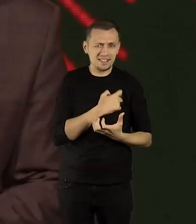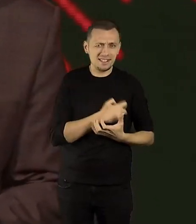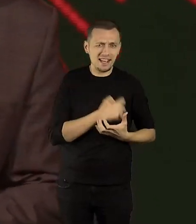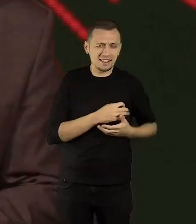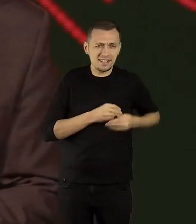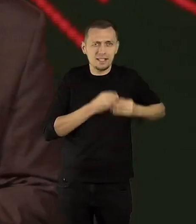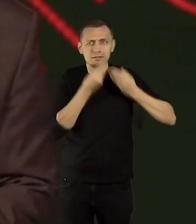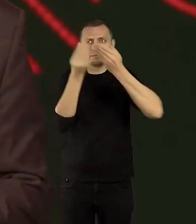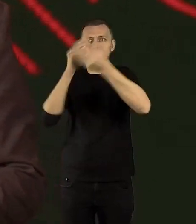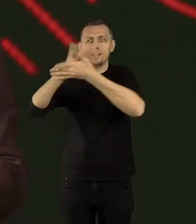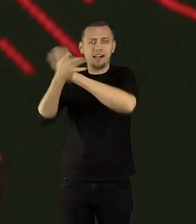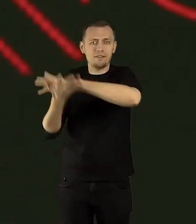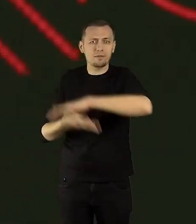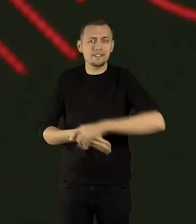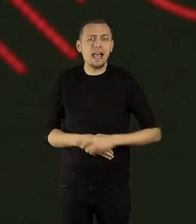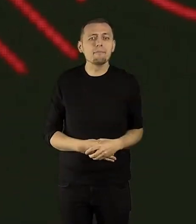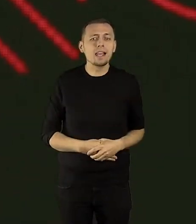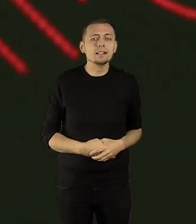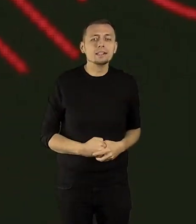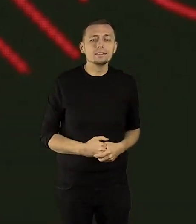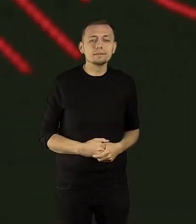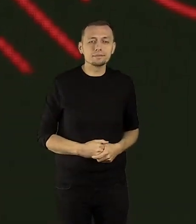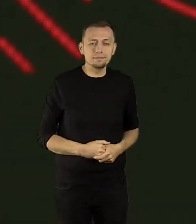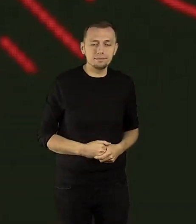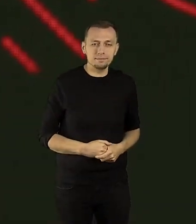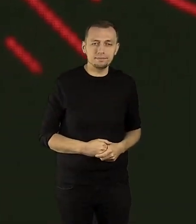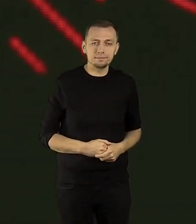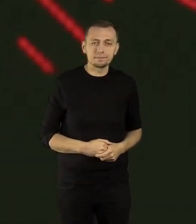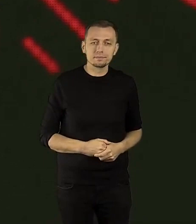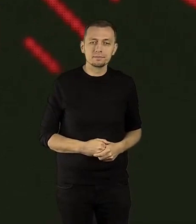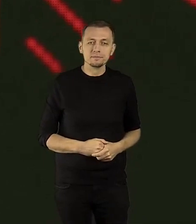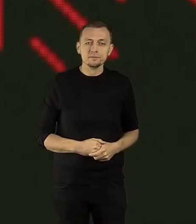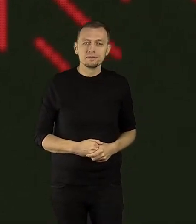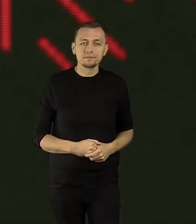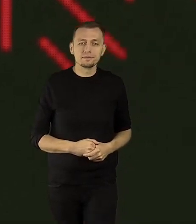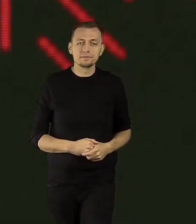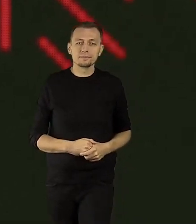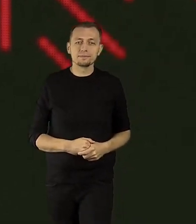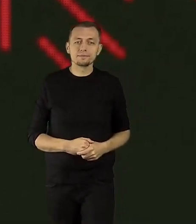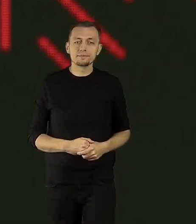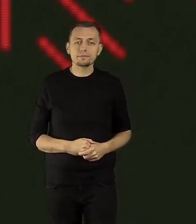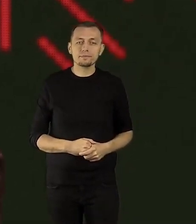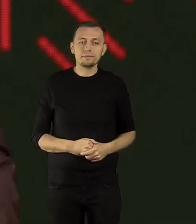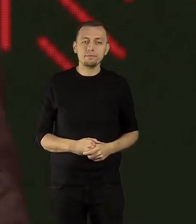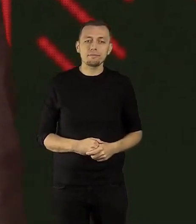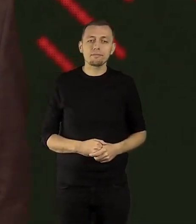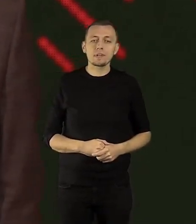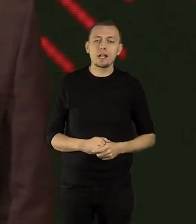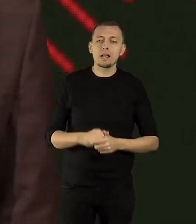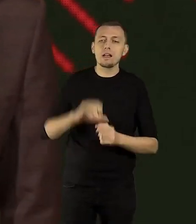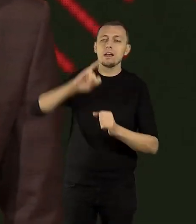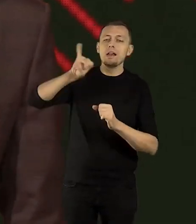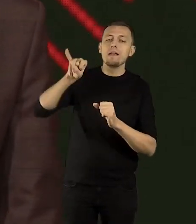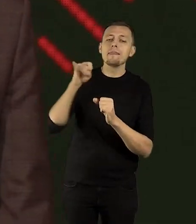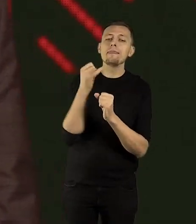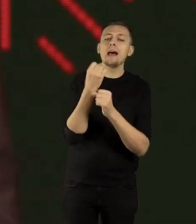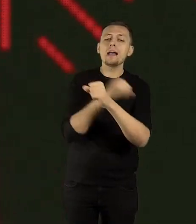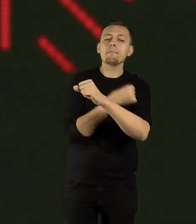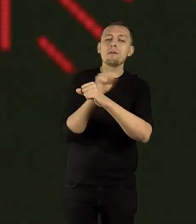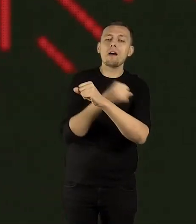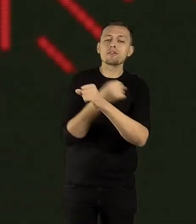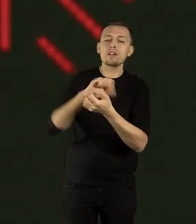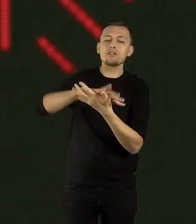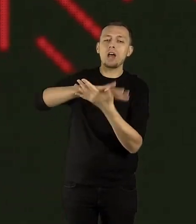spod serca. Bo wiecie, największa, absolutnie największa światowa rewolucja zaczęła się w